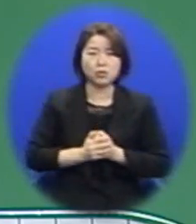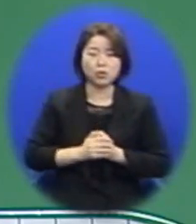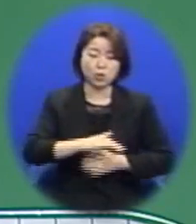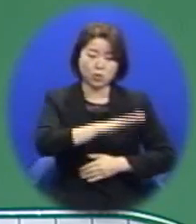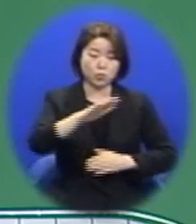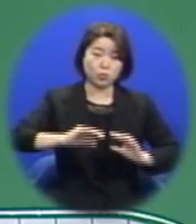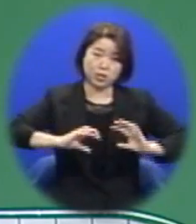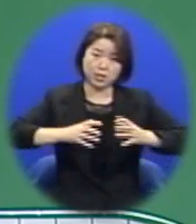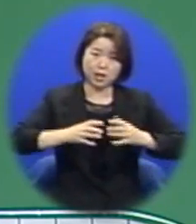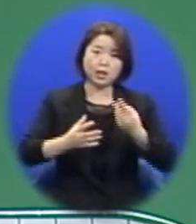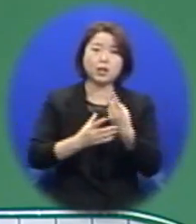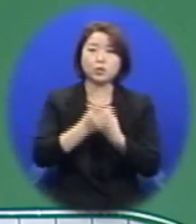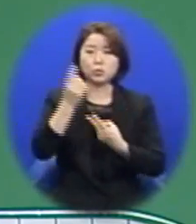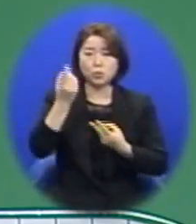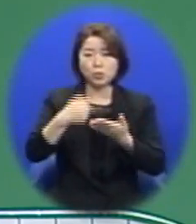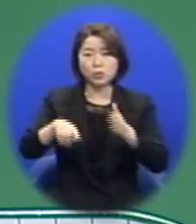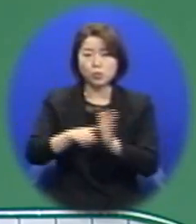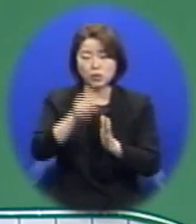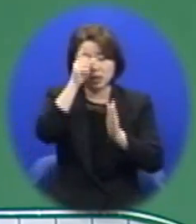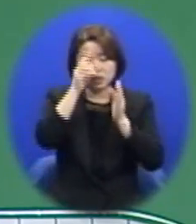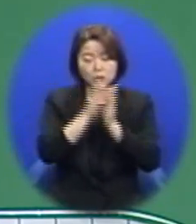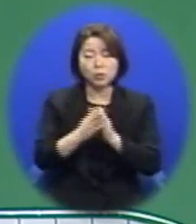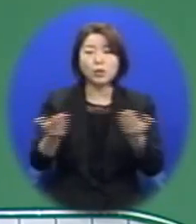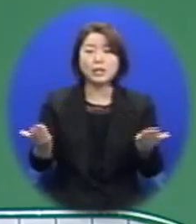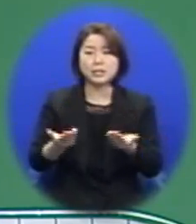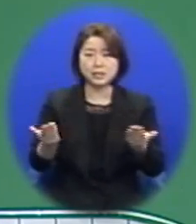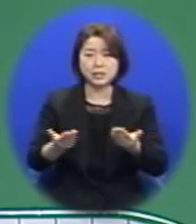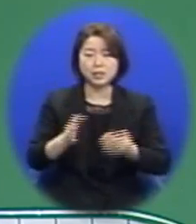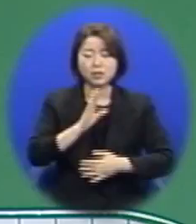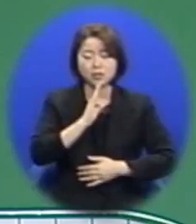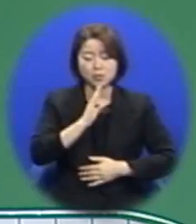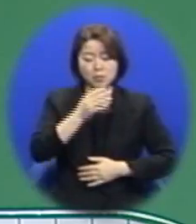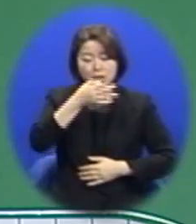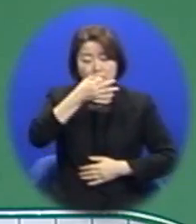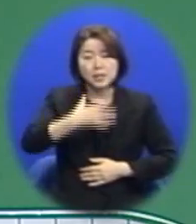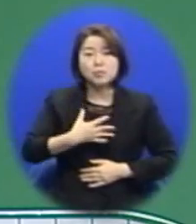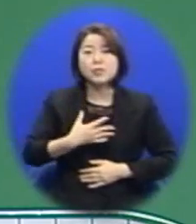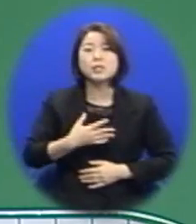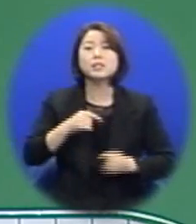우리나라와 통일을 위해 기도하는 일이 그렇게 힘이 든 것은